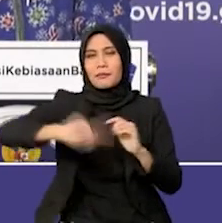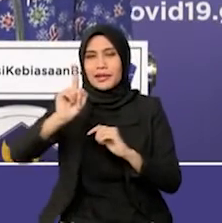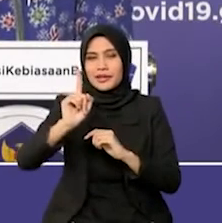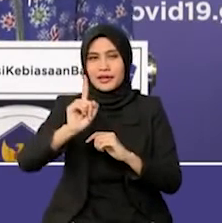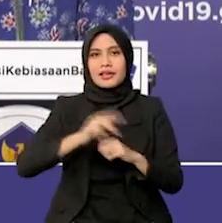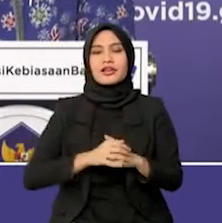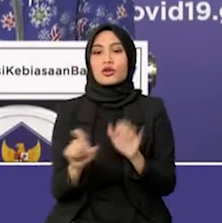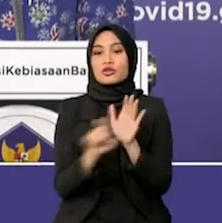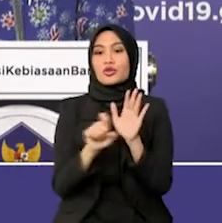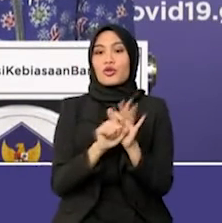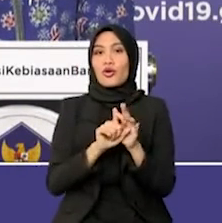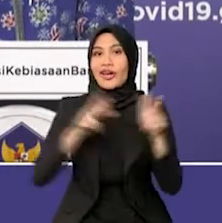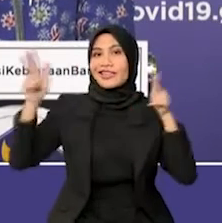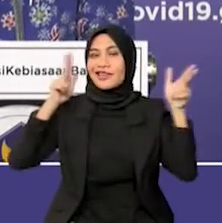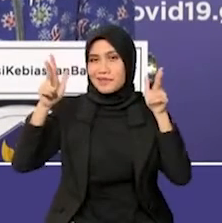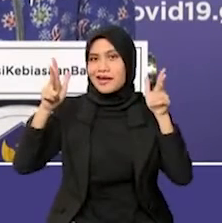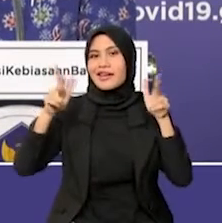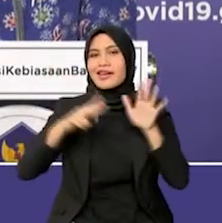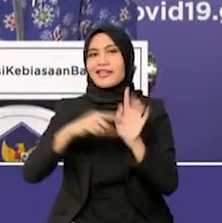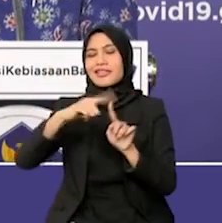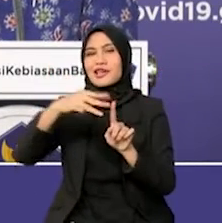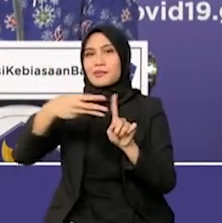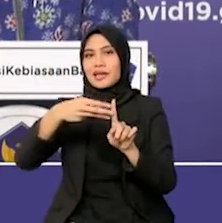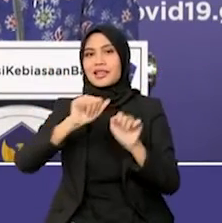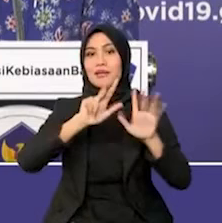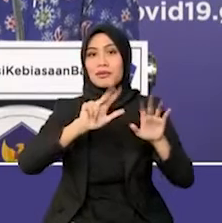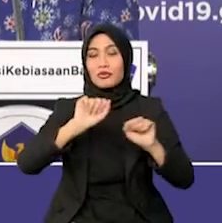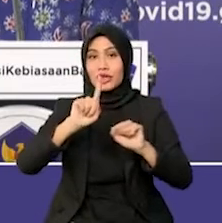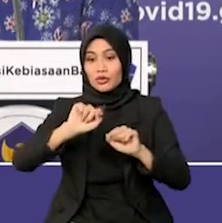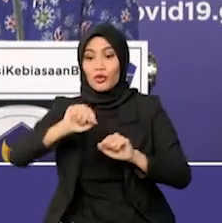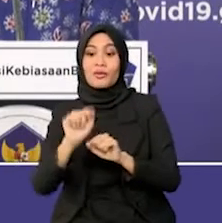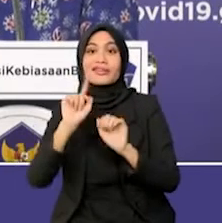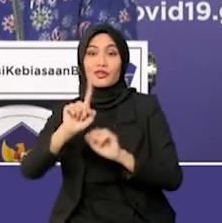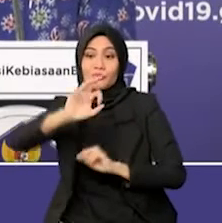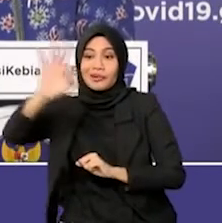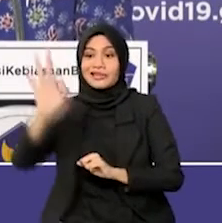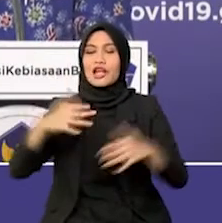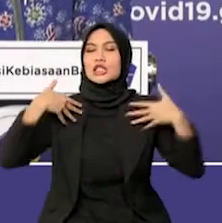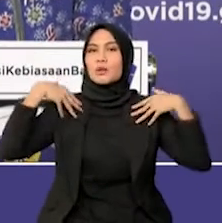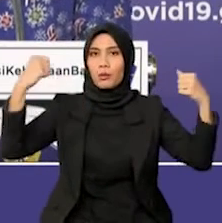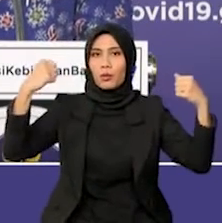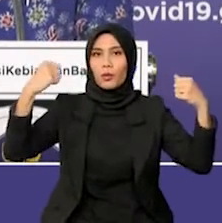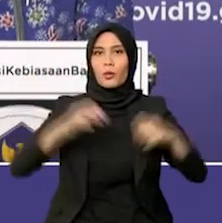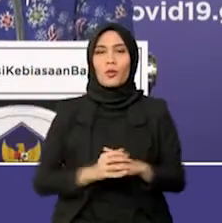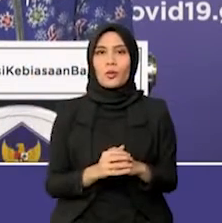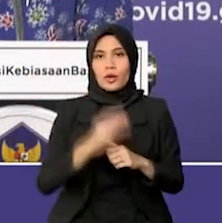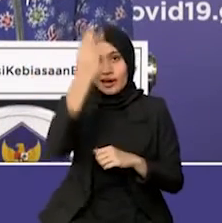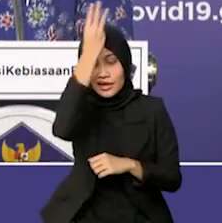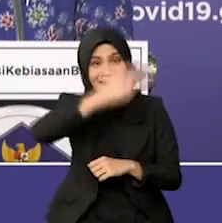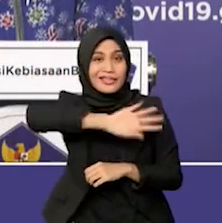diantaranya Nusa Tenggara Barat 81 koma satu persen yang sembuh kemudian